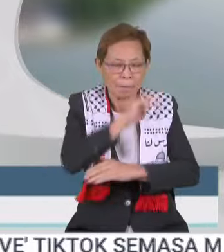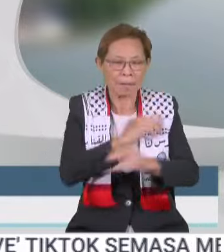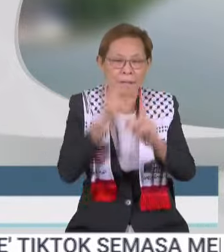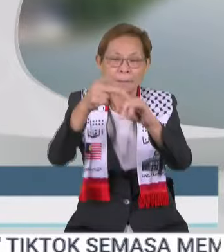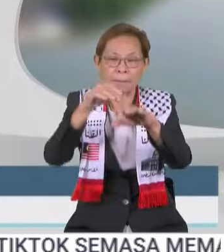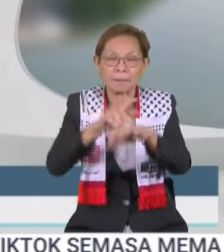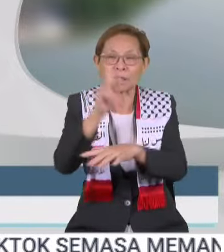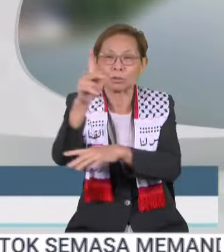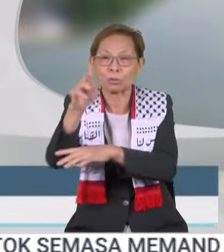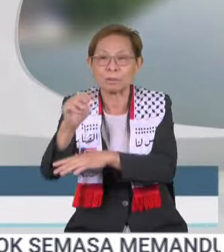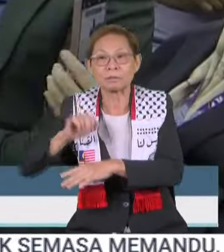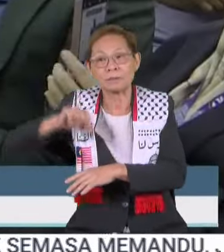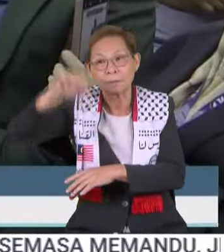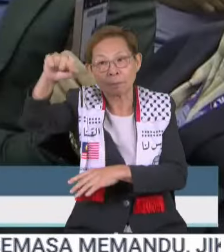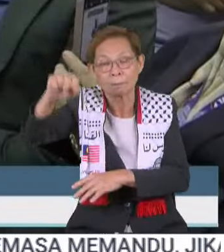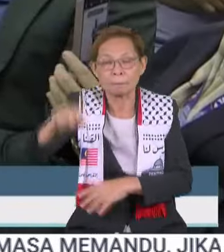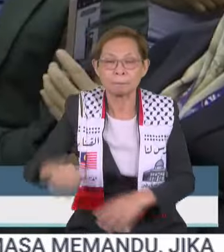Menteri Sabah.